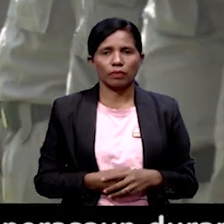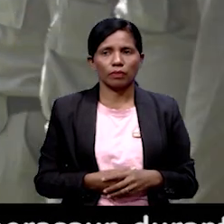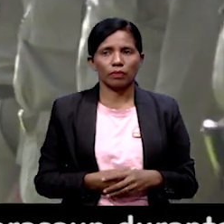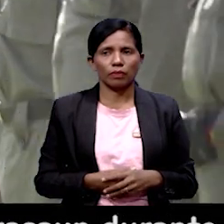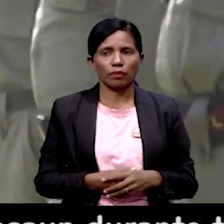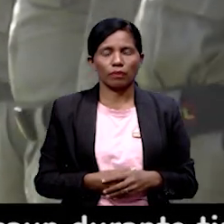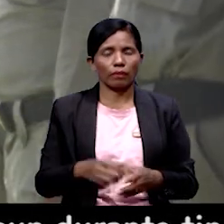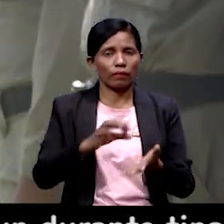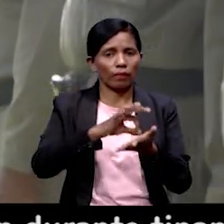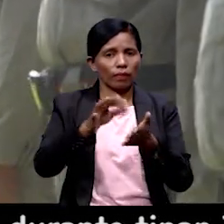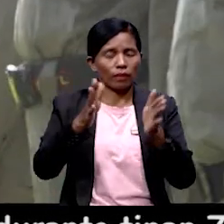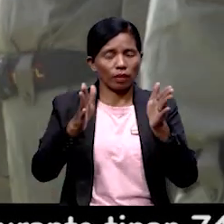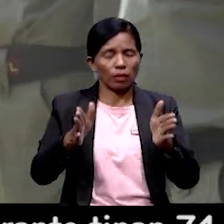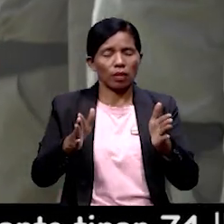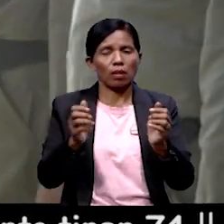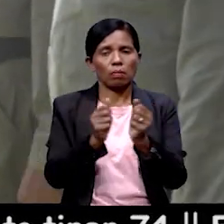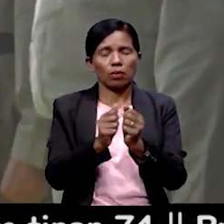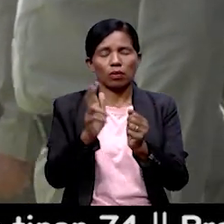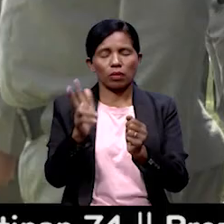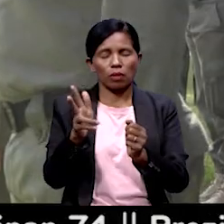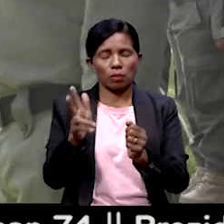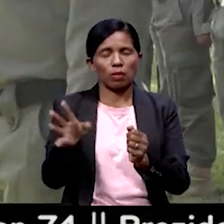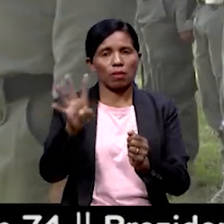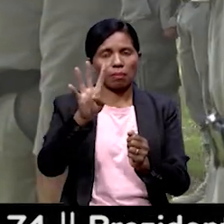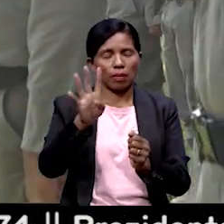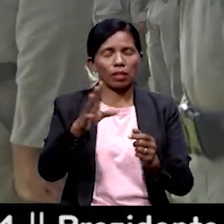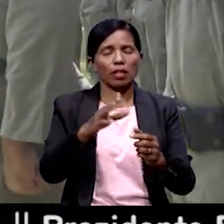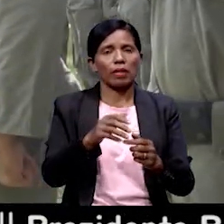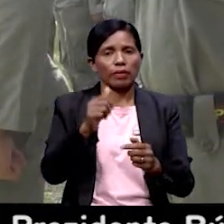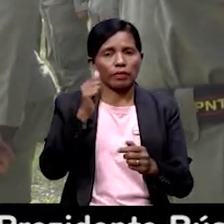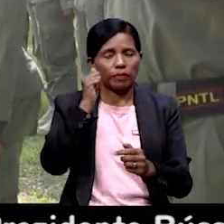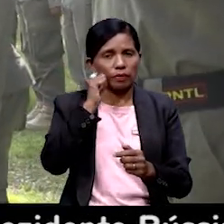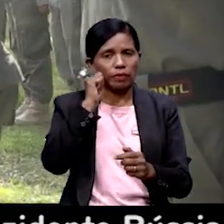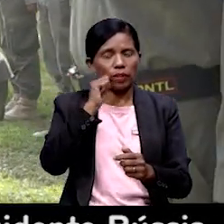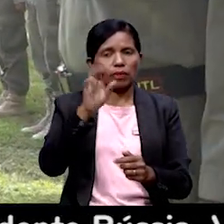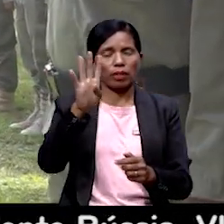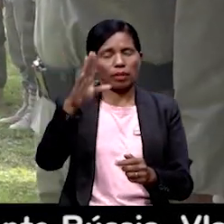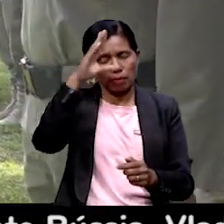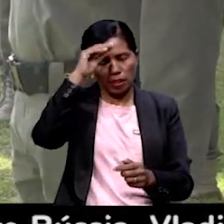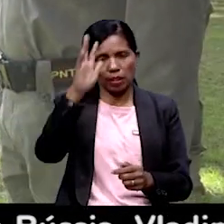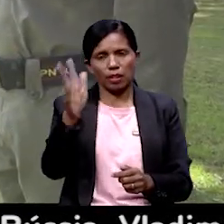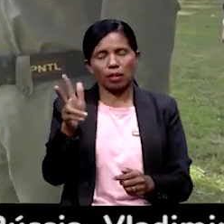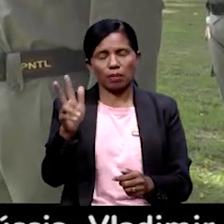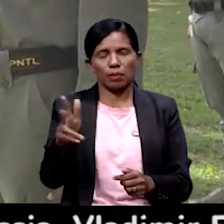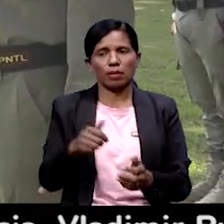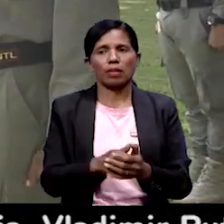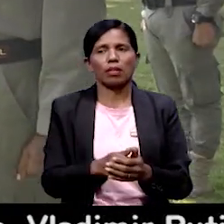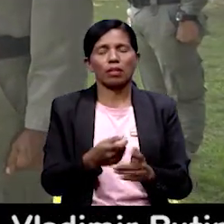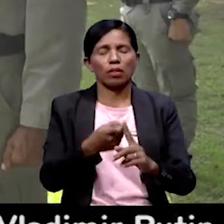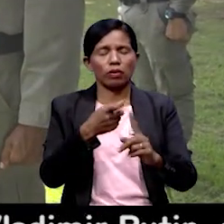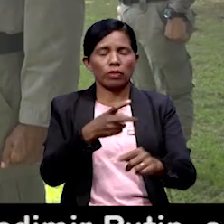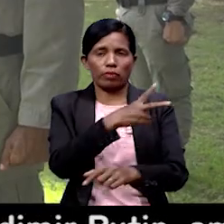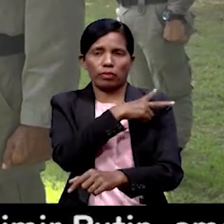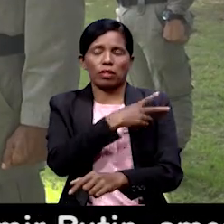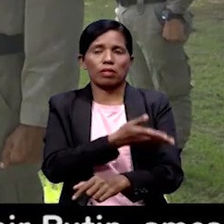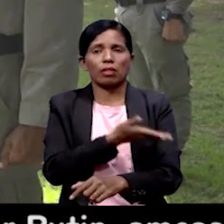Formando Tolunulu Resenghat ne komposto si mane nain Tolunulu Veto hat usi divisa sergento ba divisa inspektor asistente formando